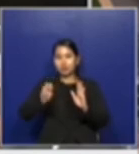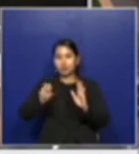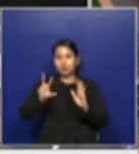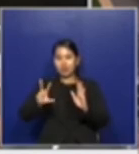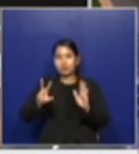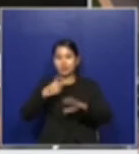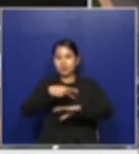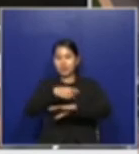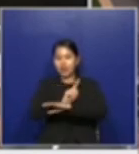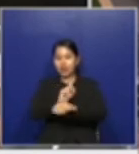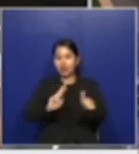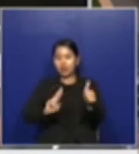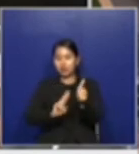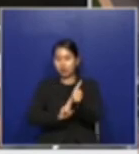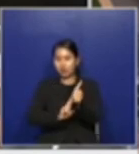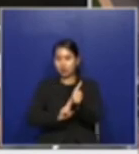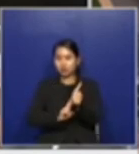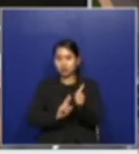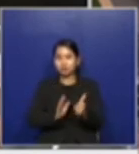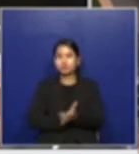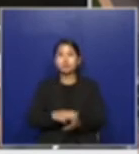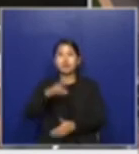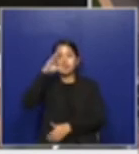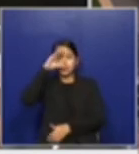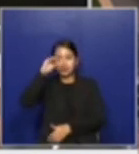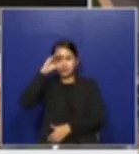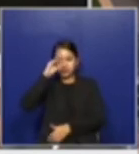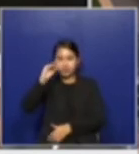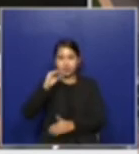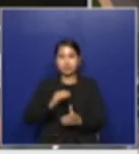ประธานสภาคนที่1วงเล็บนายชวนหลีกภัย